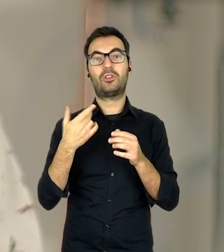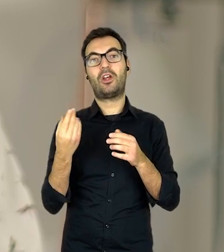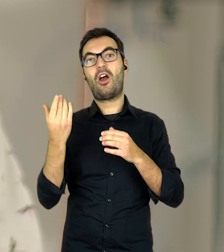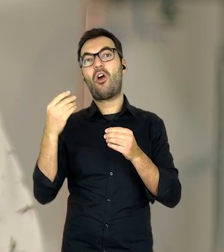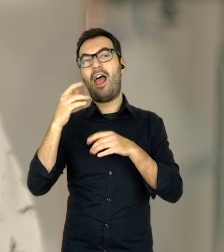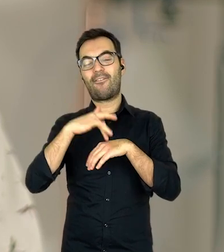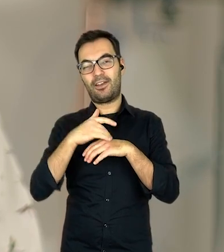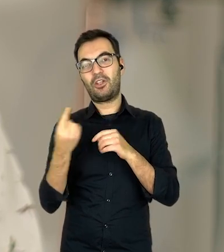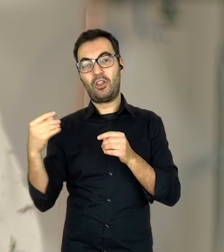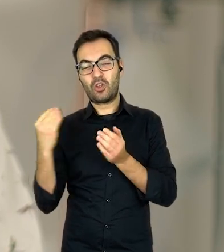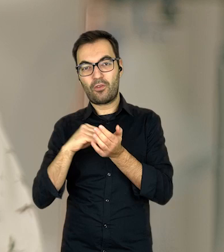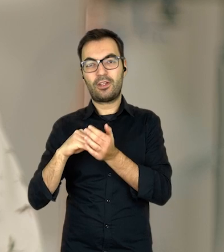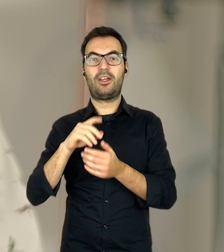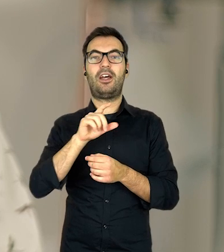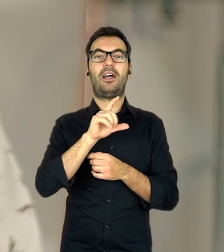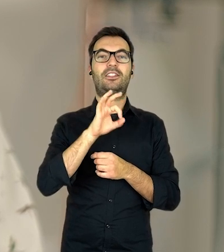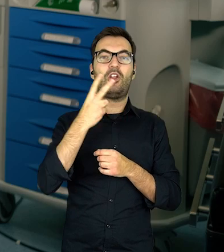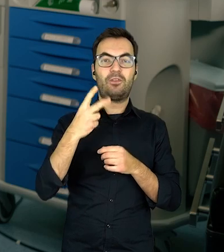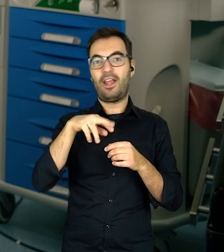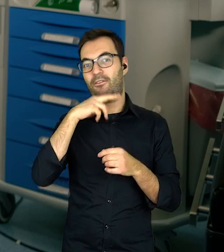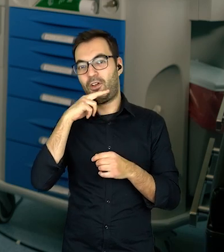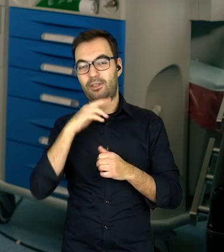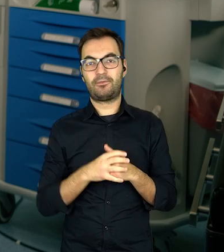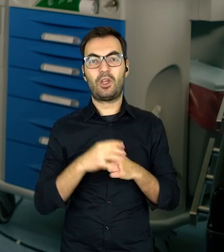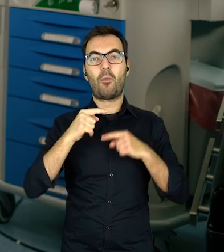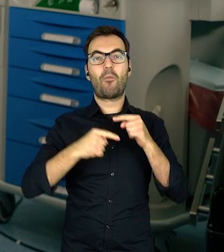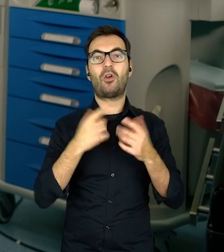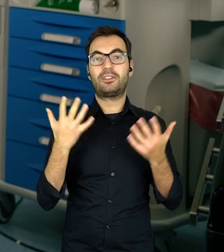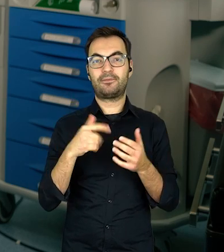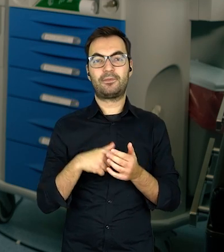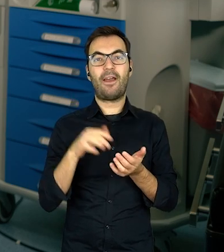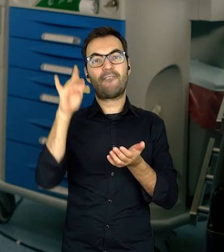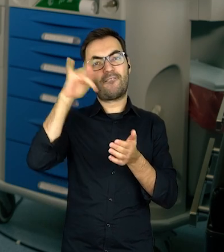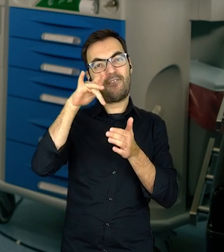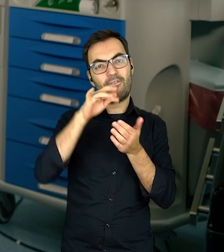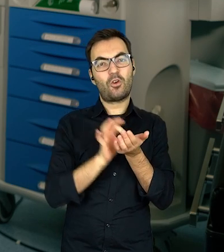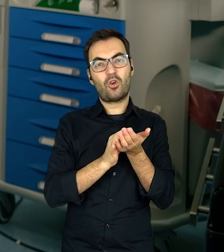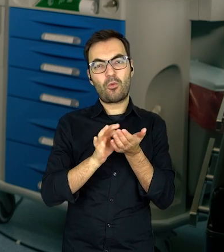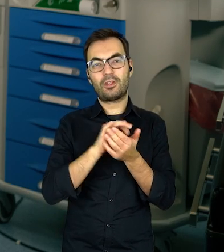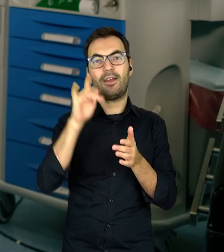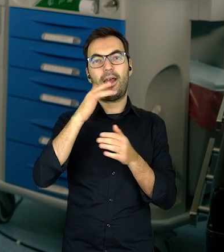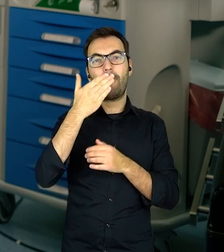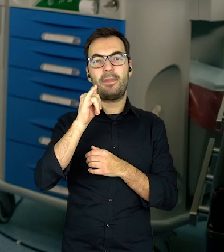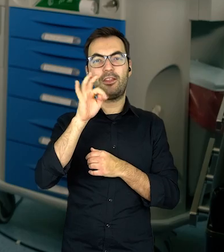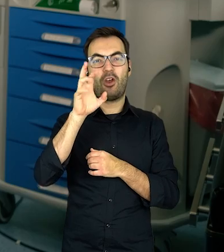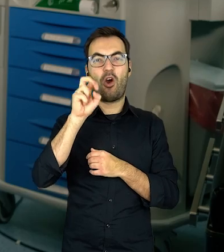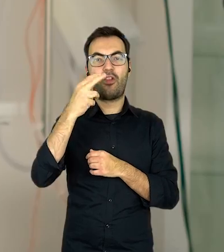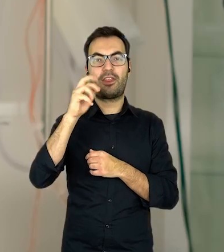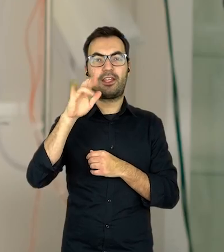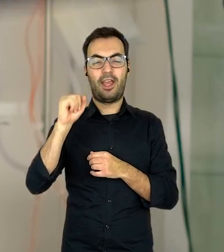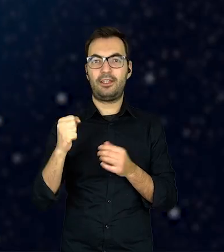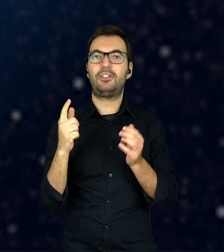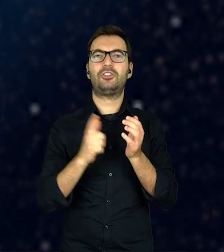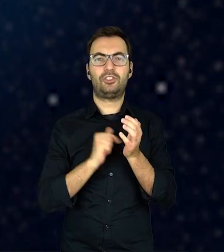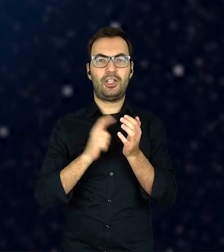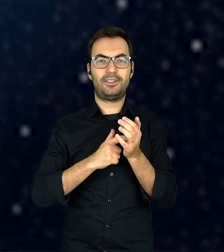ubocznymi tej reakcji są dwutlenek węgla i woda. Proces ten zachodzi we wnętrzu komórek, a konkretnie w mitochondriach.